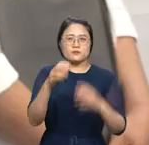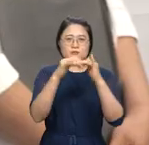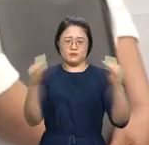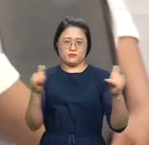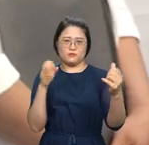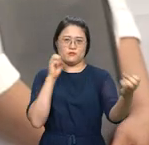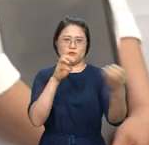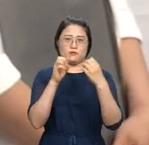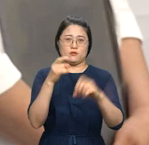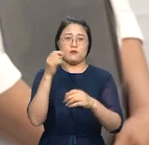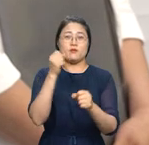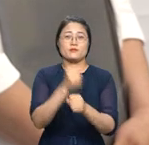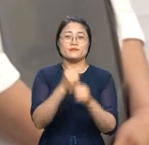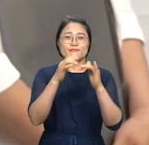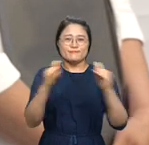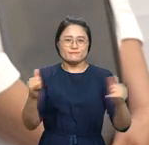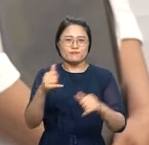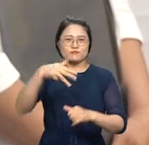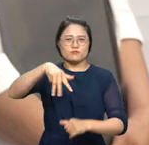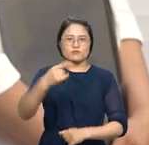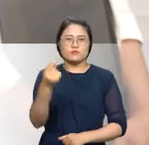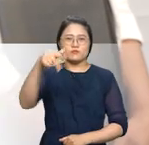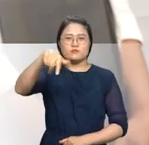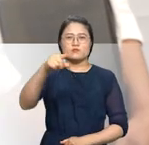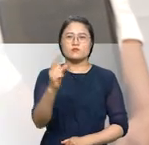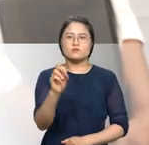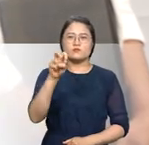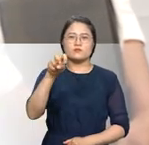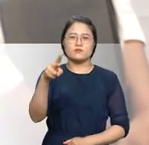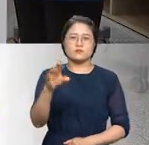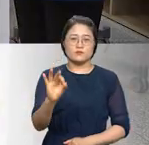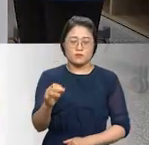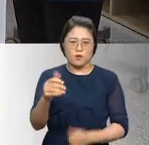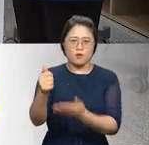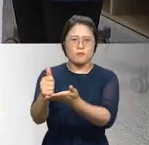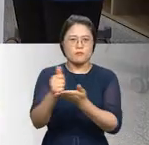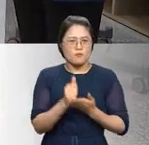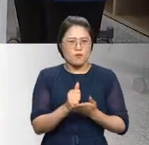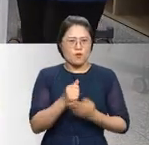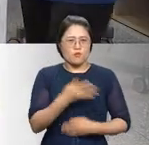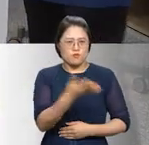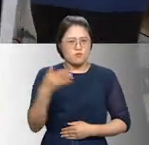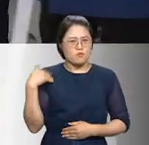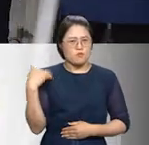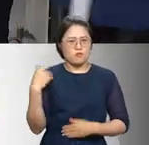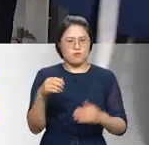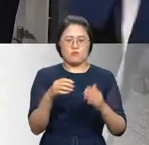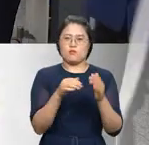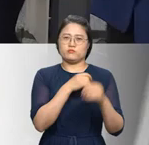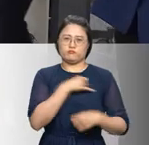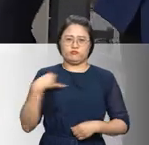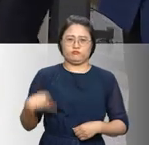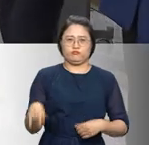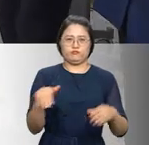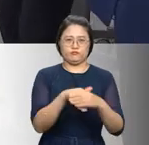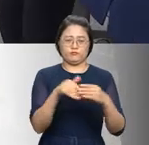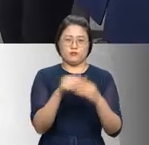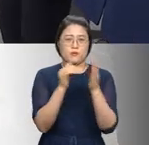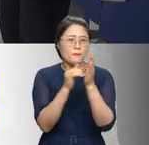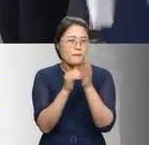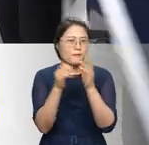대화 저자 최종명 작가를 초청해 우리가 몰랐던 중국 문화의 비밀을 주제로 강연회를 개최할